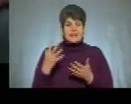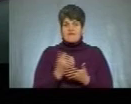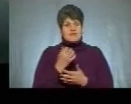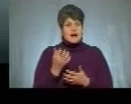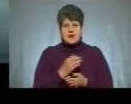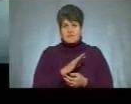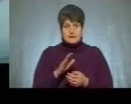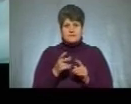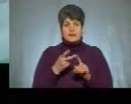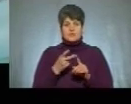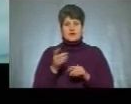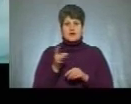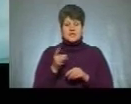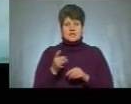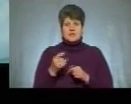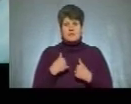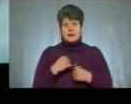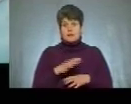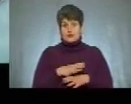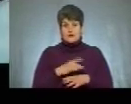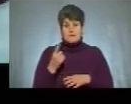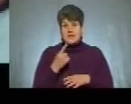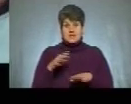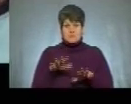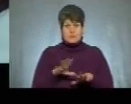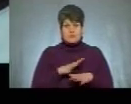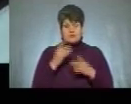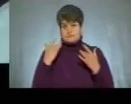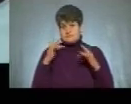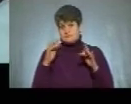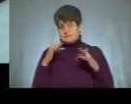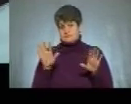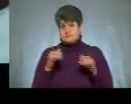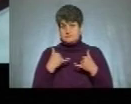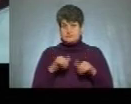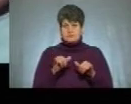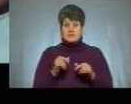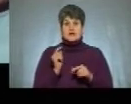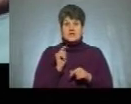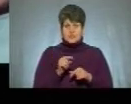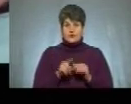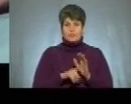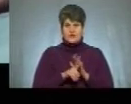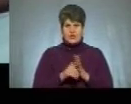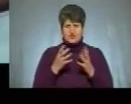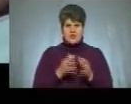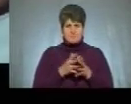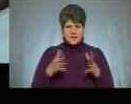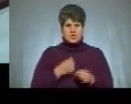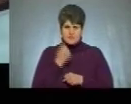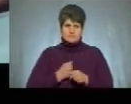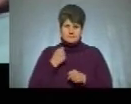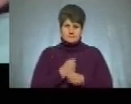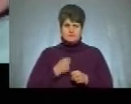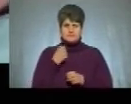перші рази я не вигравала. І на другий раз для мене було перше місце дуже неочікуване. І з цього пішла ще більше робота,